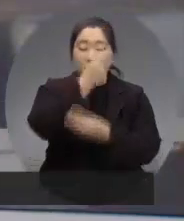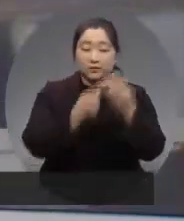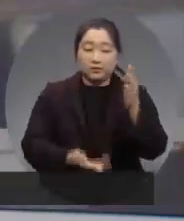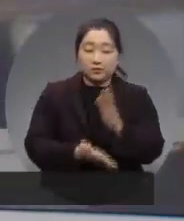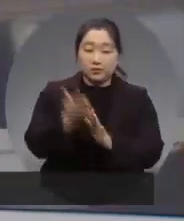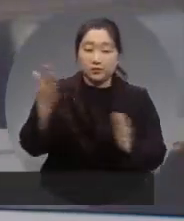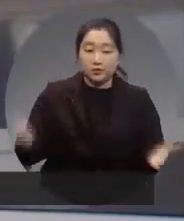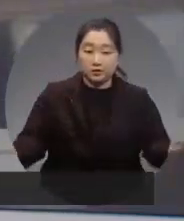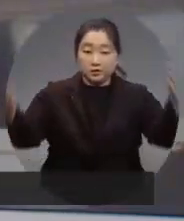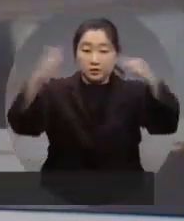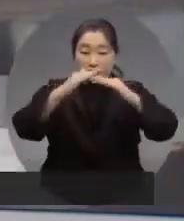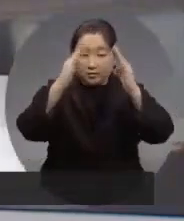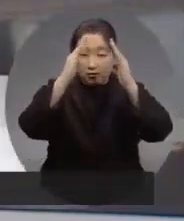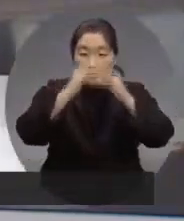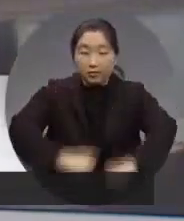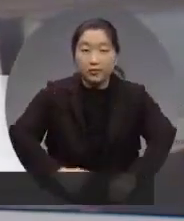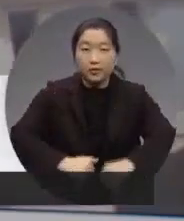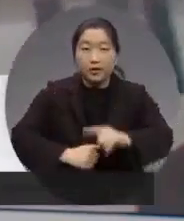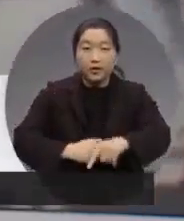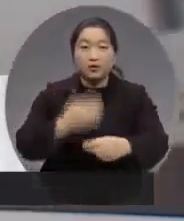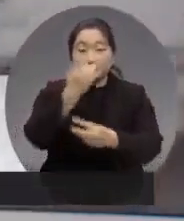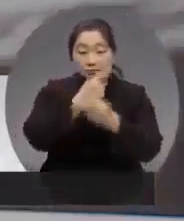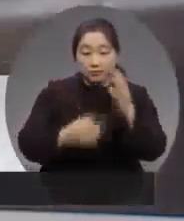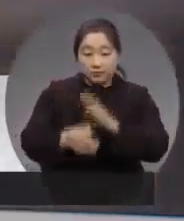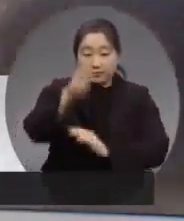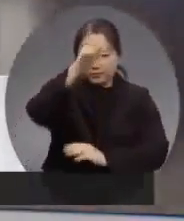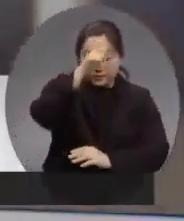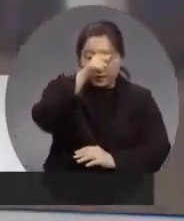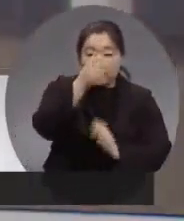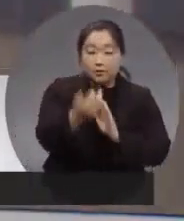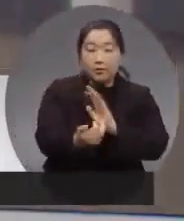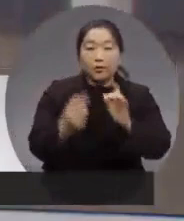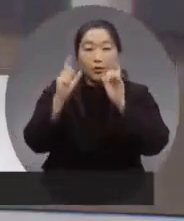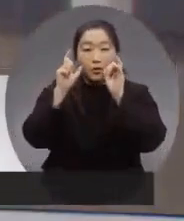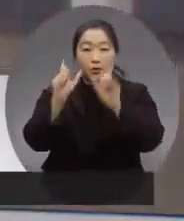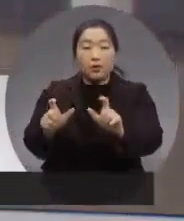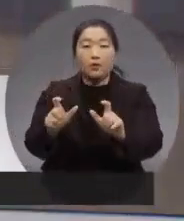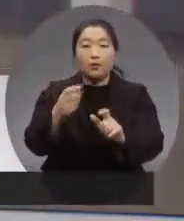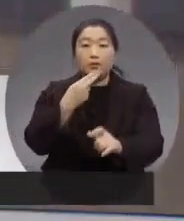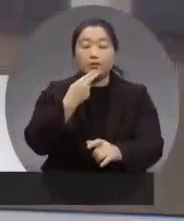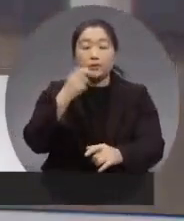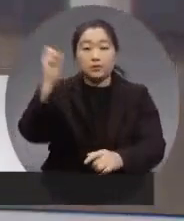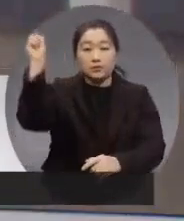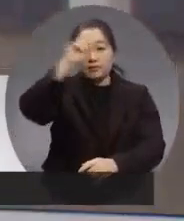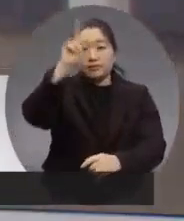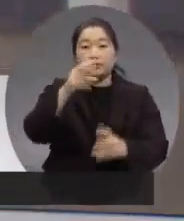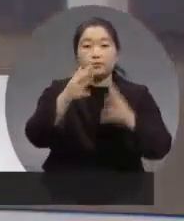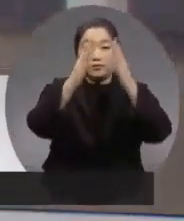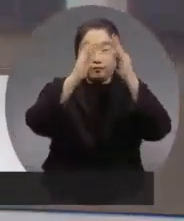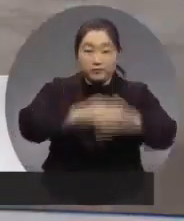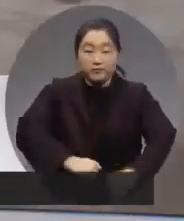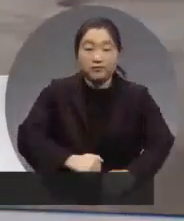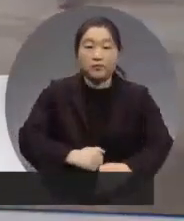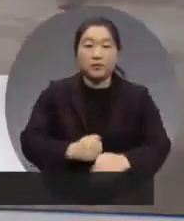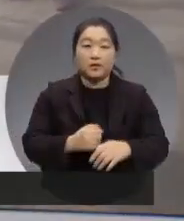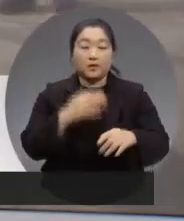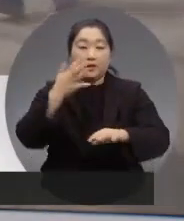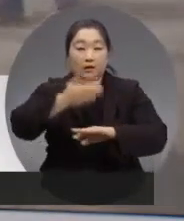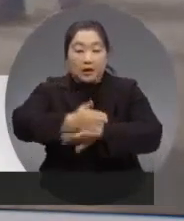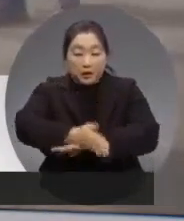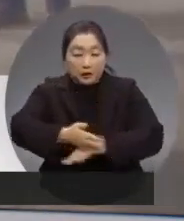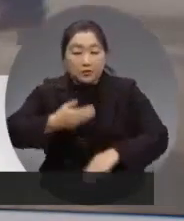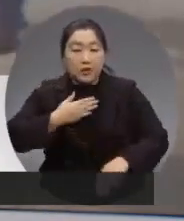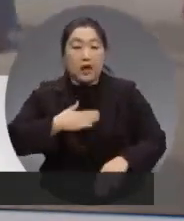청주시청 본관 건물을 허물겠다던 청주시가 사전 예고도 없이 철거 공사를 강행했습니다. 이를 뒤늦게 알게